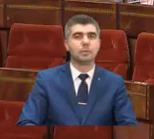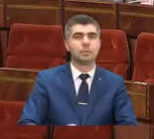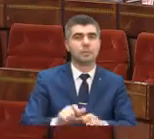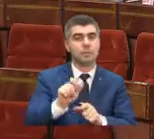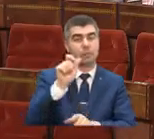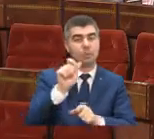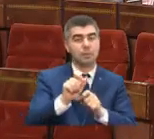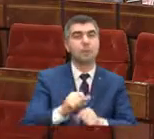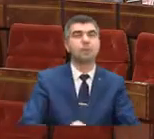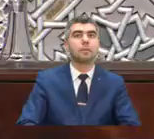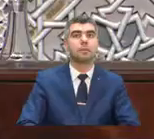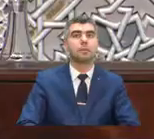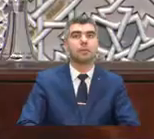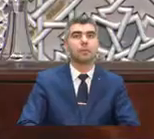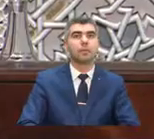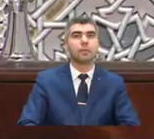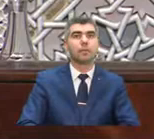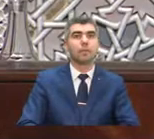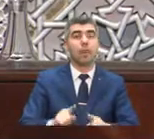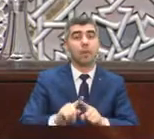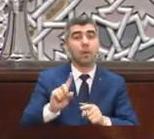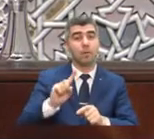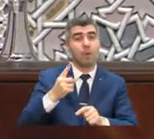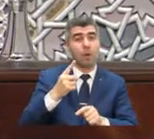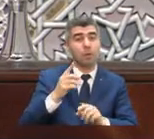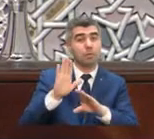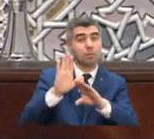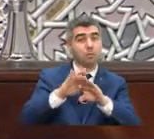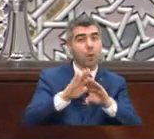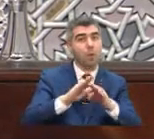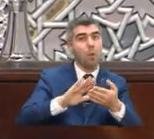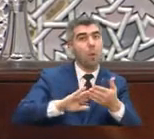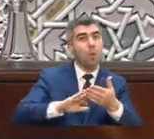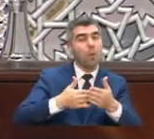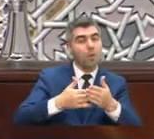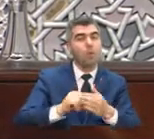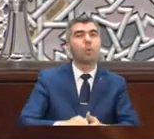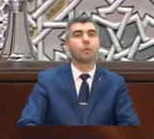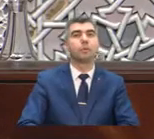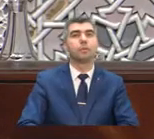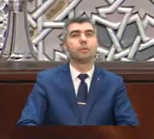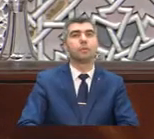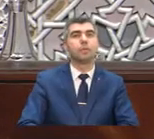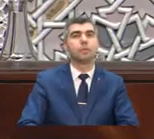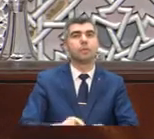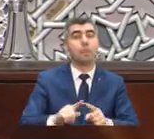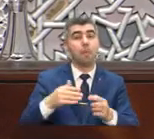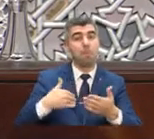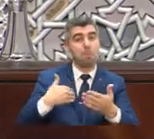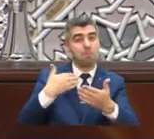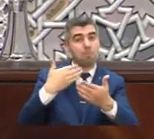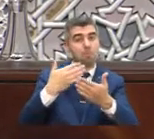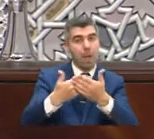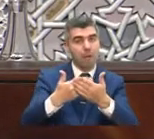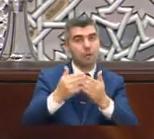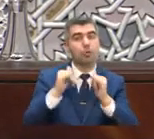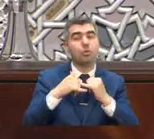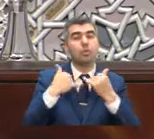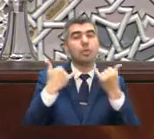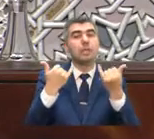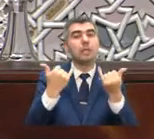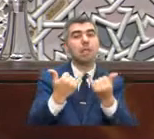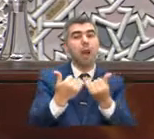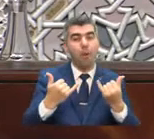الأمينة، بداية أود أن أخبر السيدات والسادة النواب المحترمين على أنه ستعقد جلسة عمومية